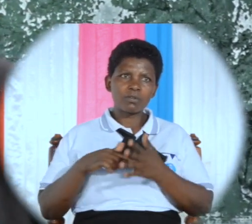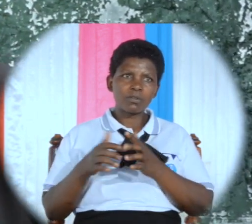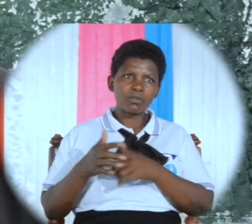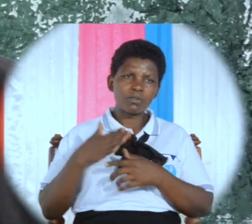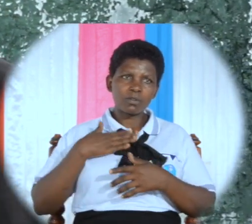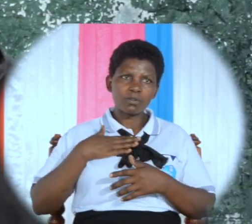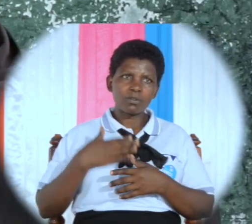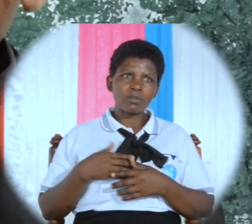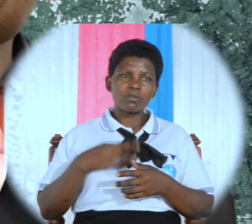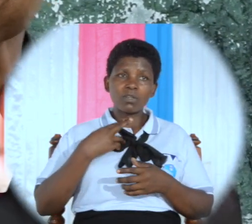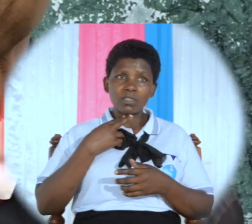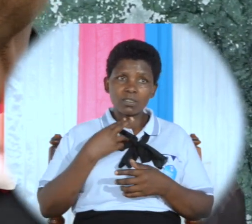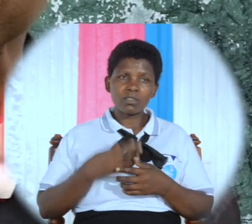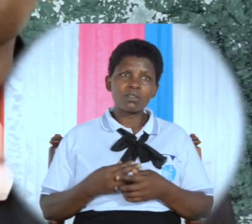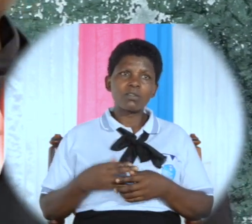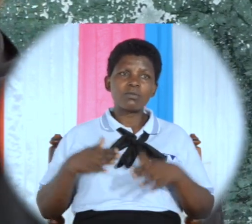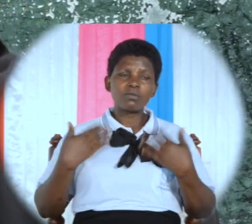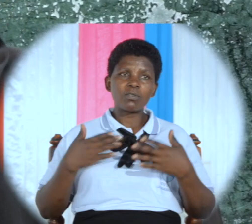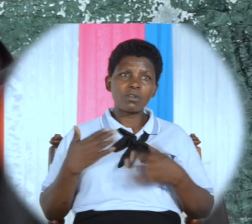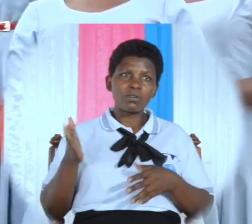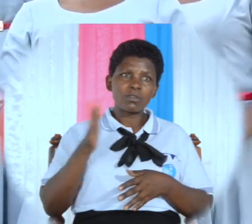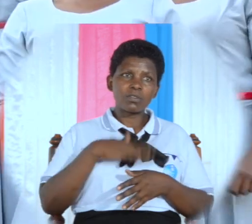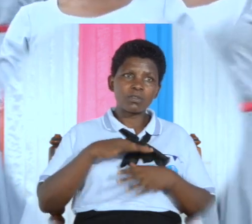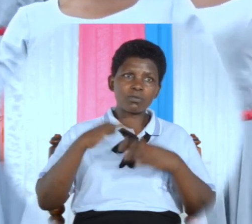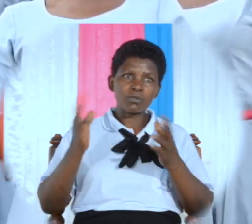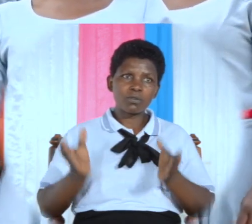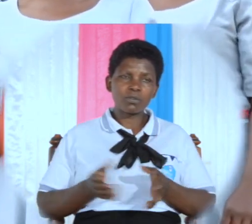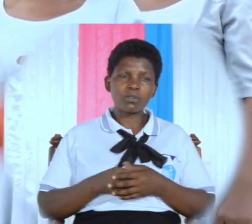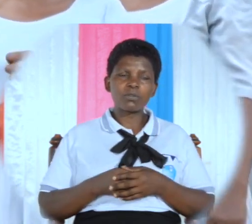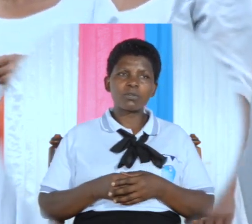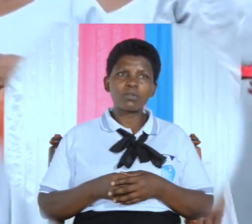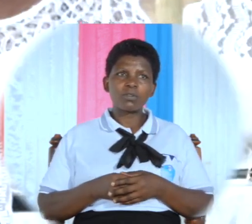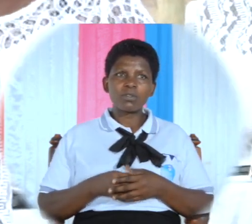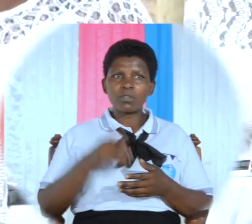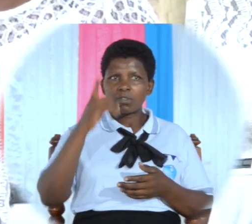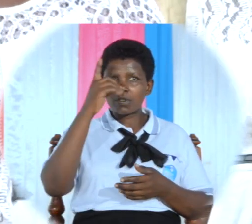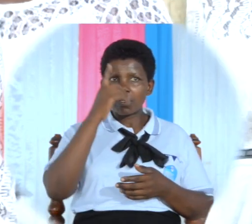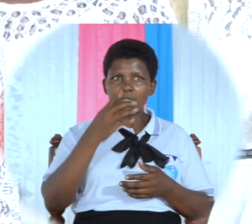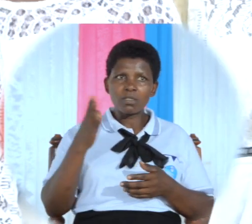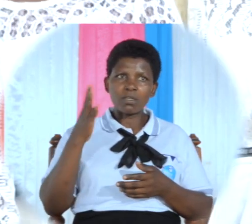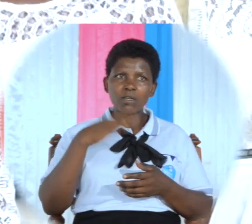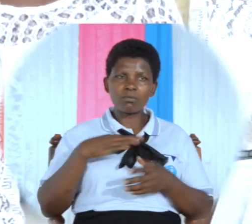Yesu wangu, kwa nini na furaha siku zote.